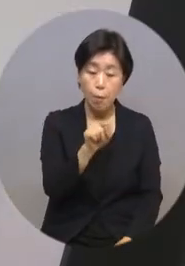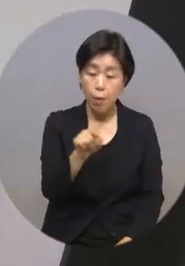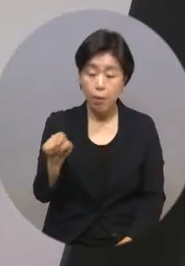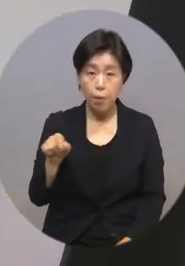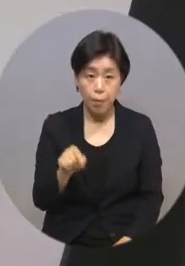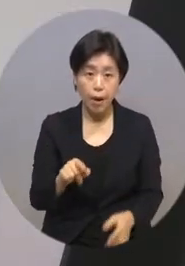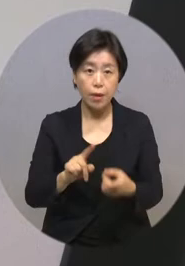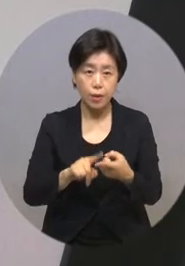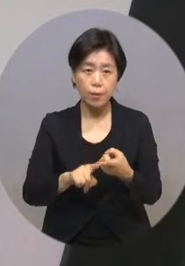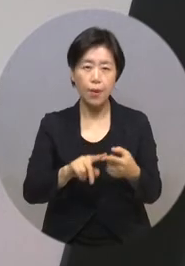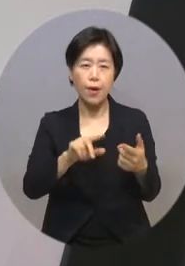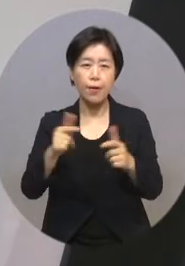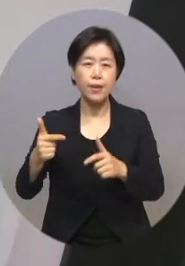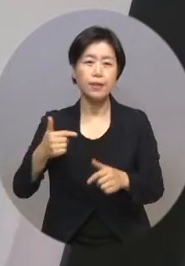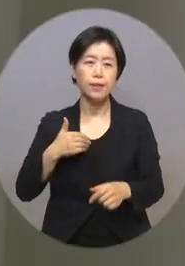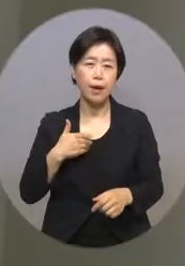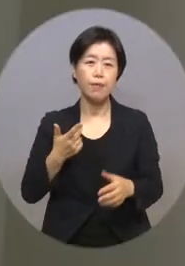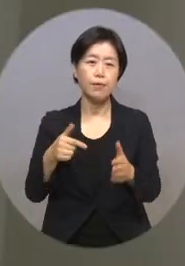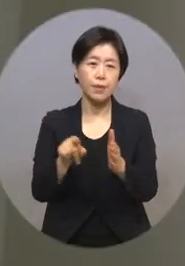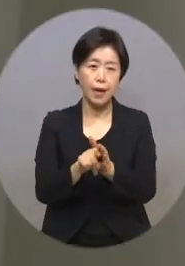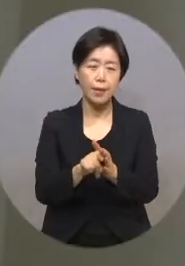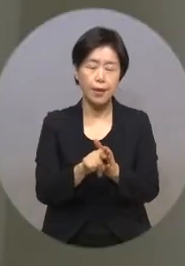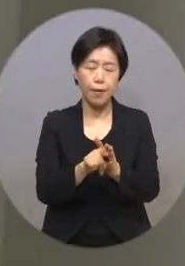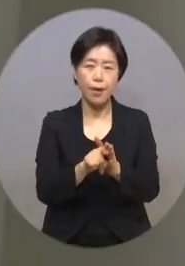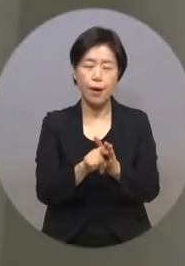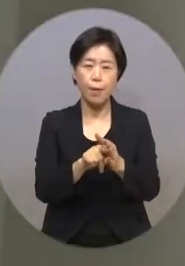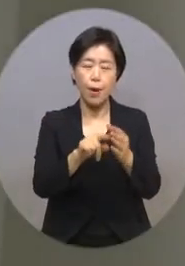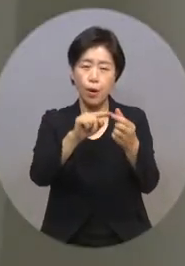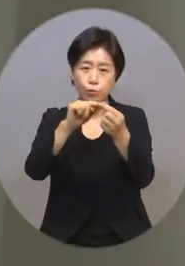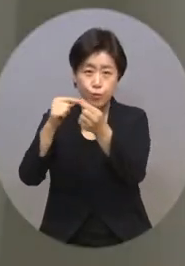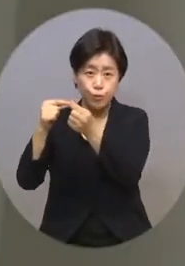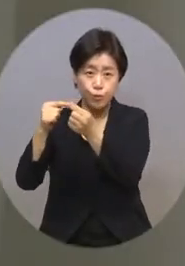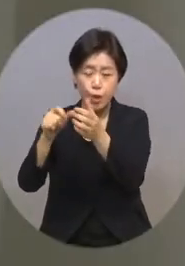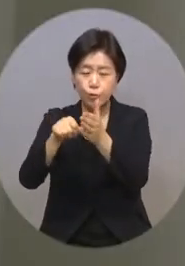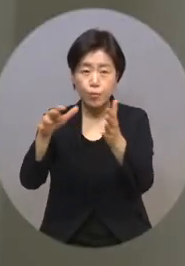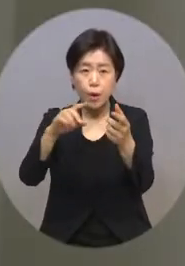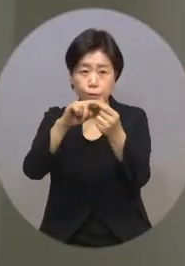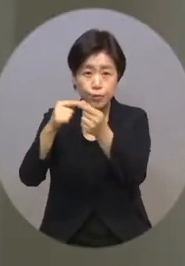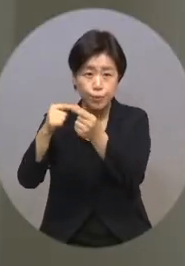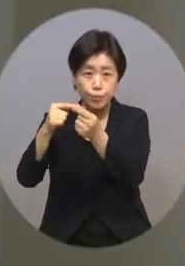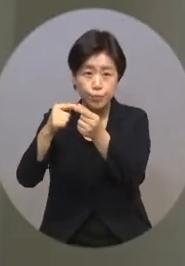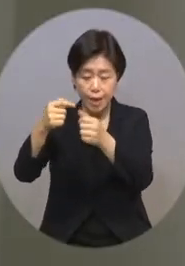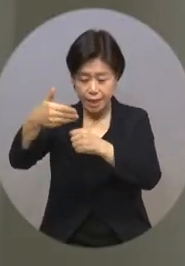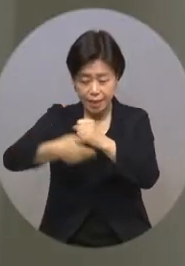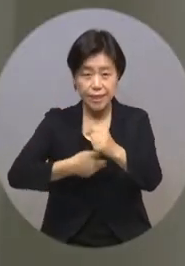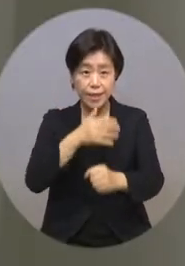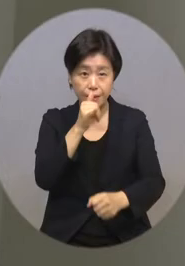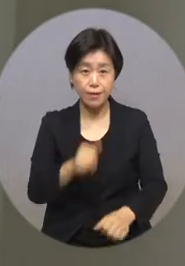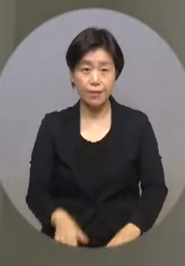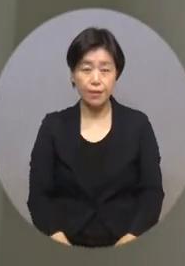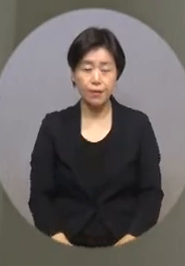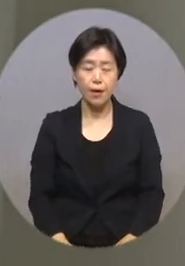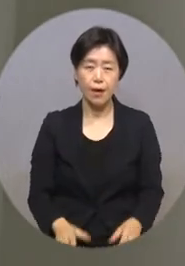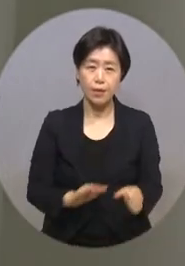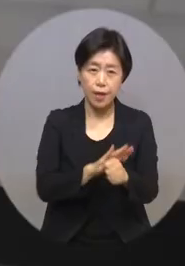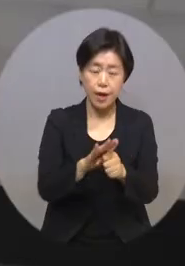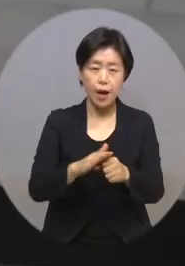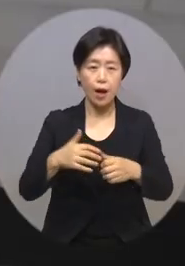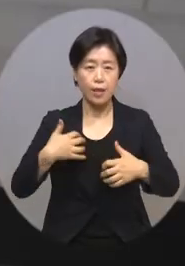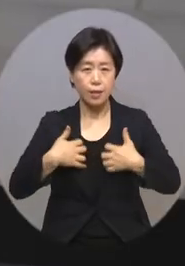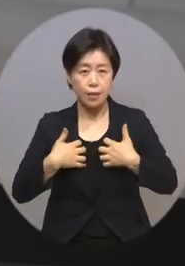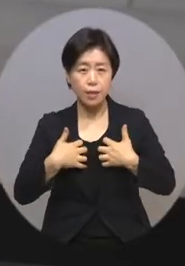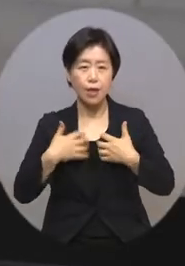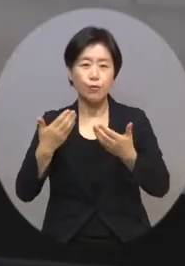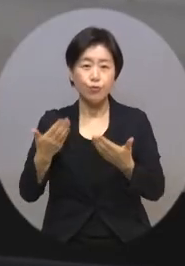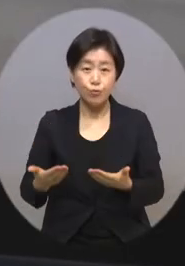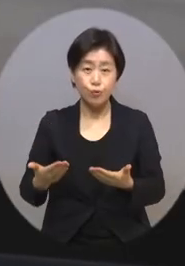소설 등 고전 및 현대 문학 작품의 명구절이 인쇄되어 나오는 서비스로 사랑과 위로, 재미, 휴식 등